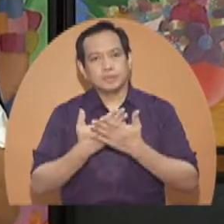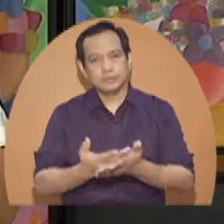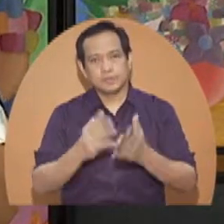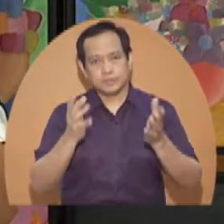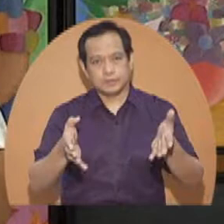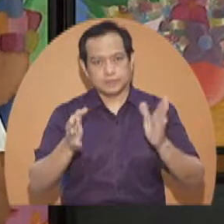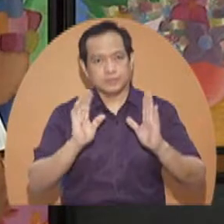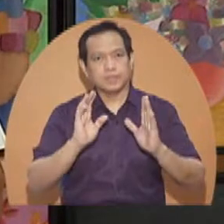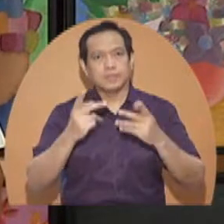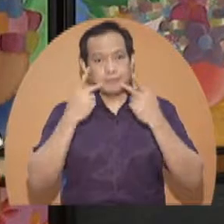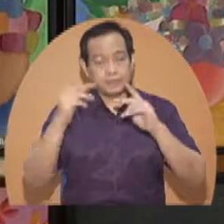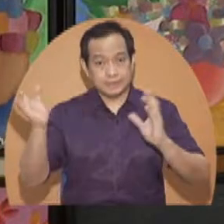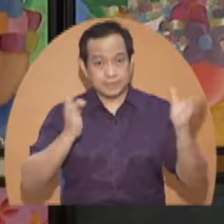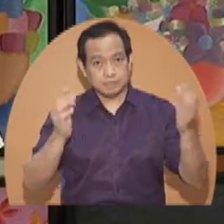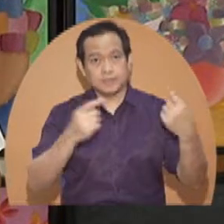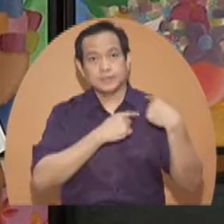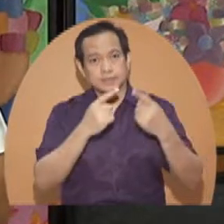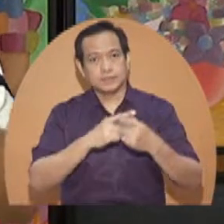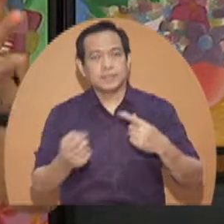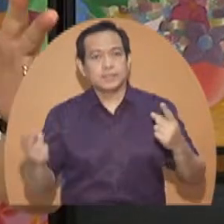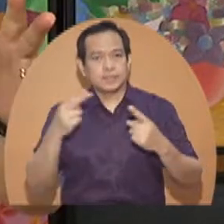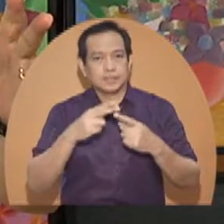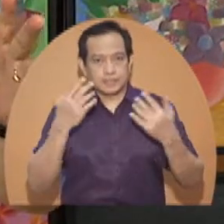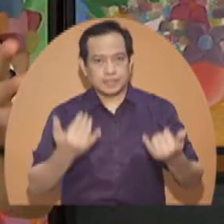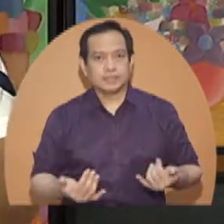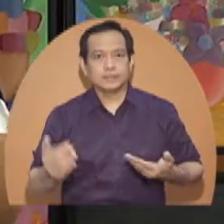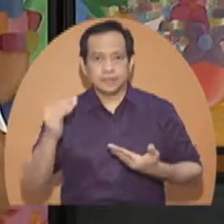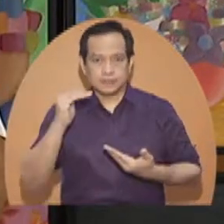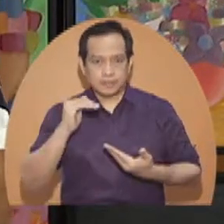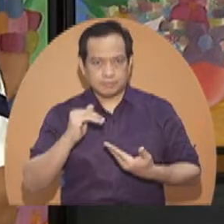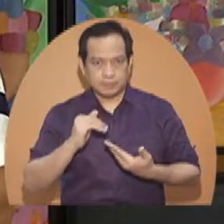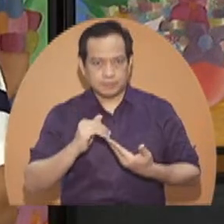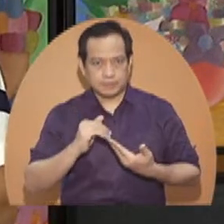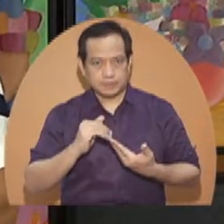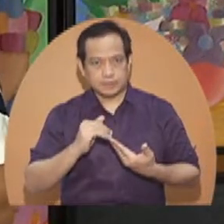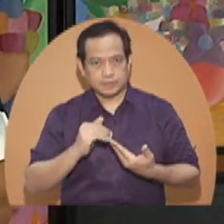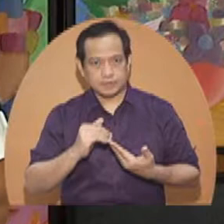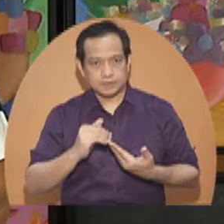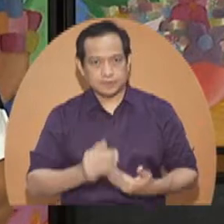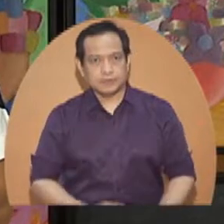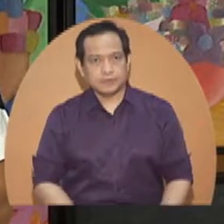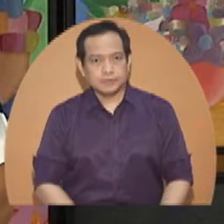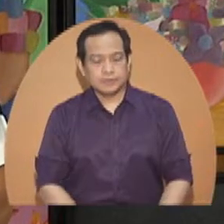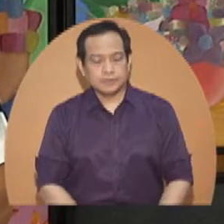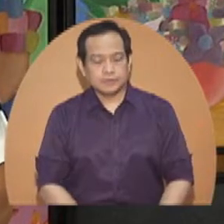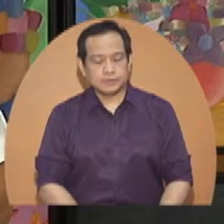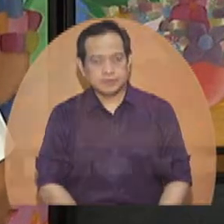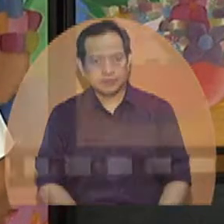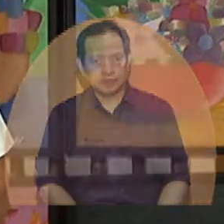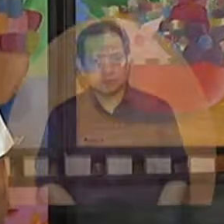matagal nang nakatutok sa public service. Mula noon hanggang ngayon, kapwa ko, mahal